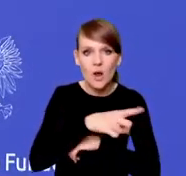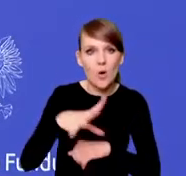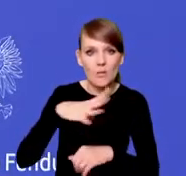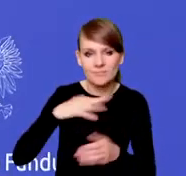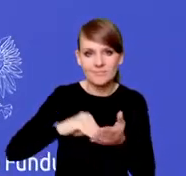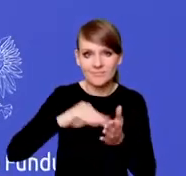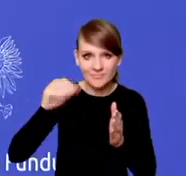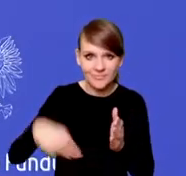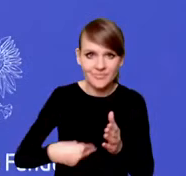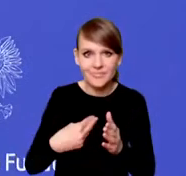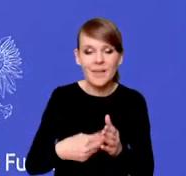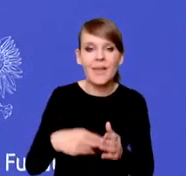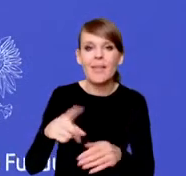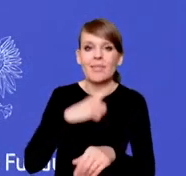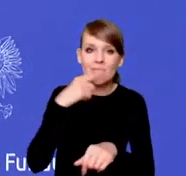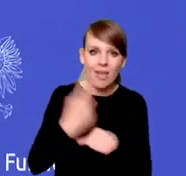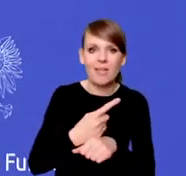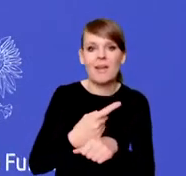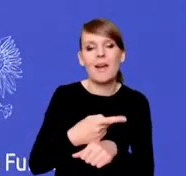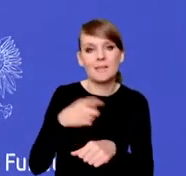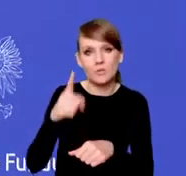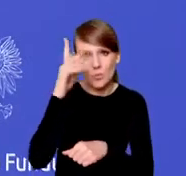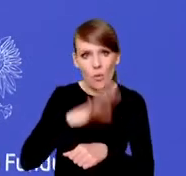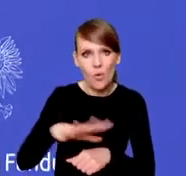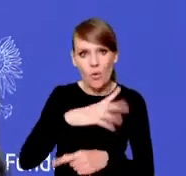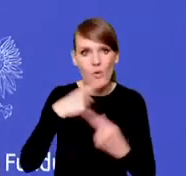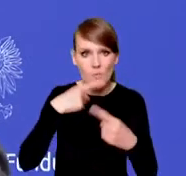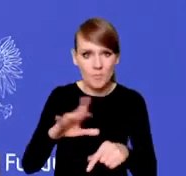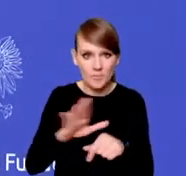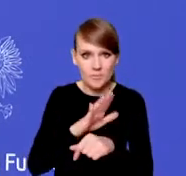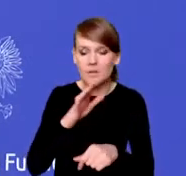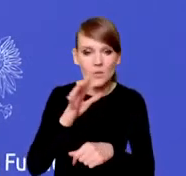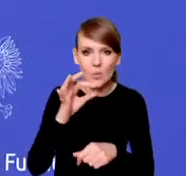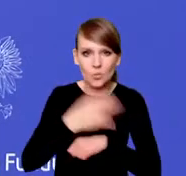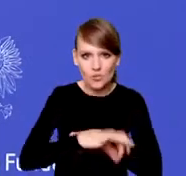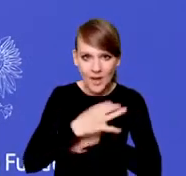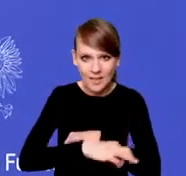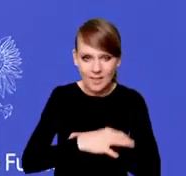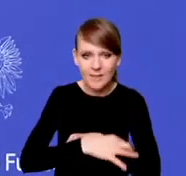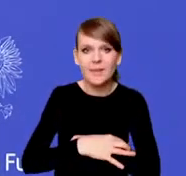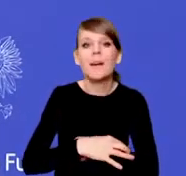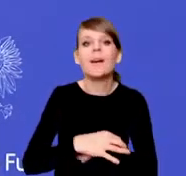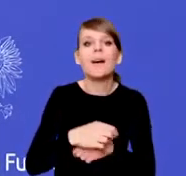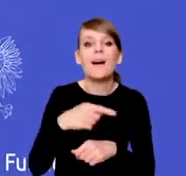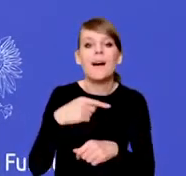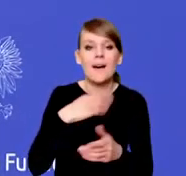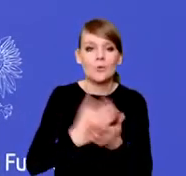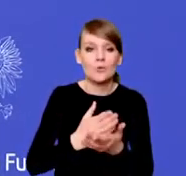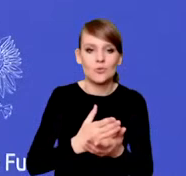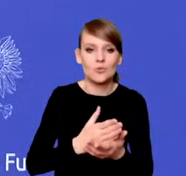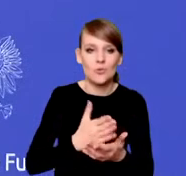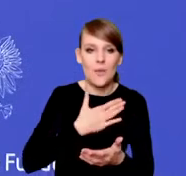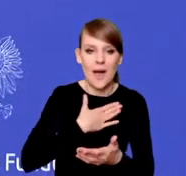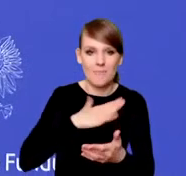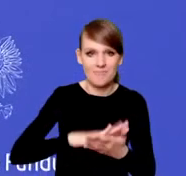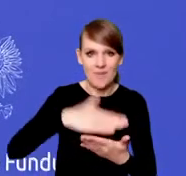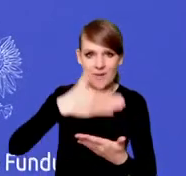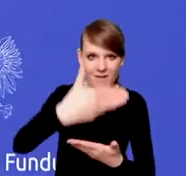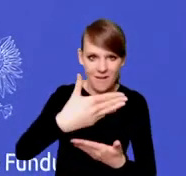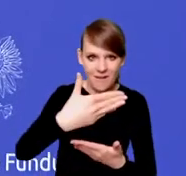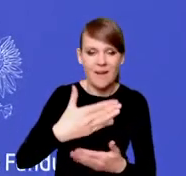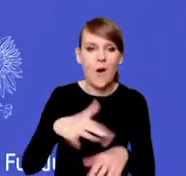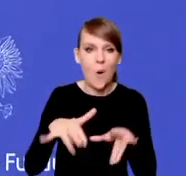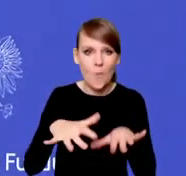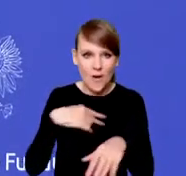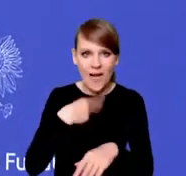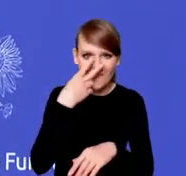sygnatariuszami deklaracji społecznej odpowiedzialności uczelni. Ja już tutaj otworzyłam komputer przed sobą, gdzie widzę Państwa, którzy właśnie są